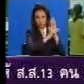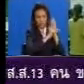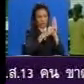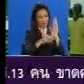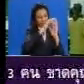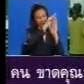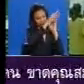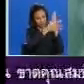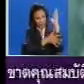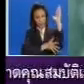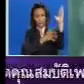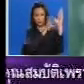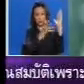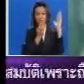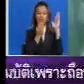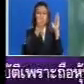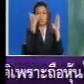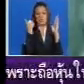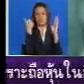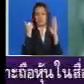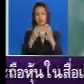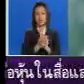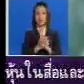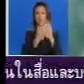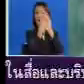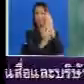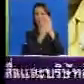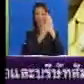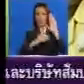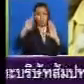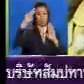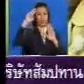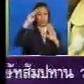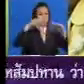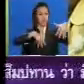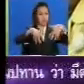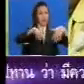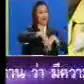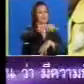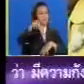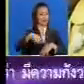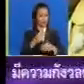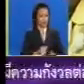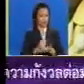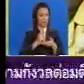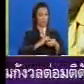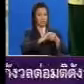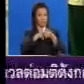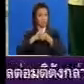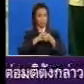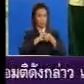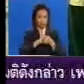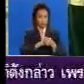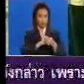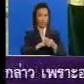ภูมิภาคต่างๆทั่วประเทศอย่างรวดเร็วการฝึกอบรมลูกเสือชาวบ้านเป็นสิ่งช่วยสร้างความสามัคคีกลมเกลียวให้บังเกิดขึ้